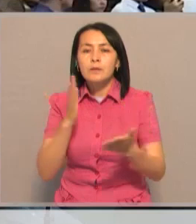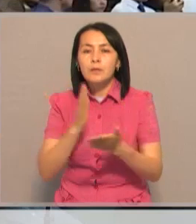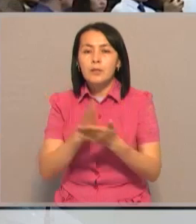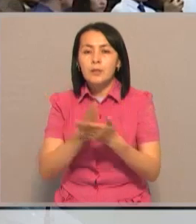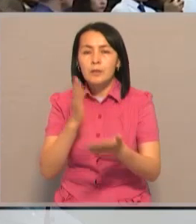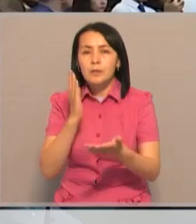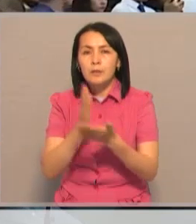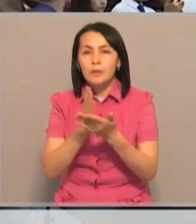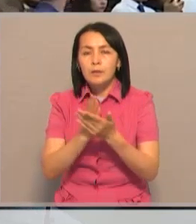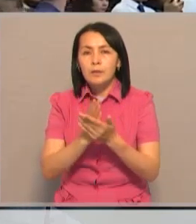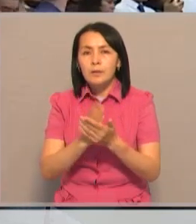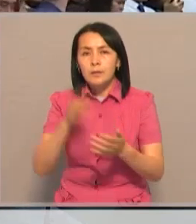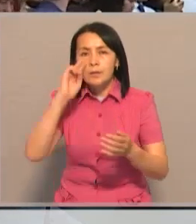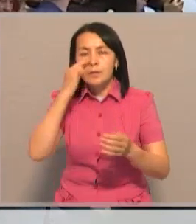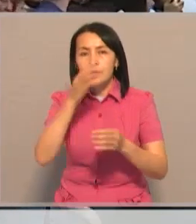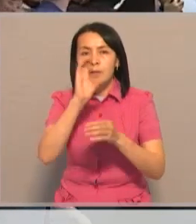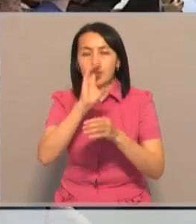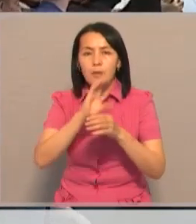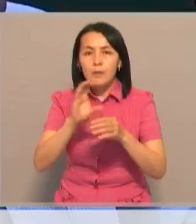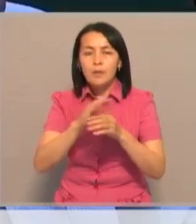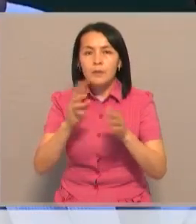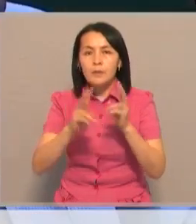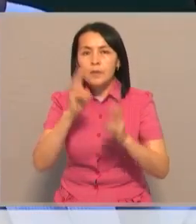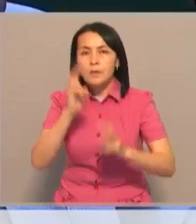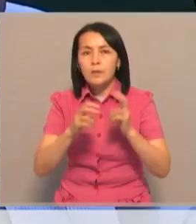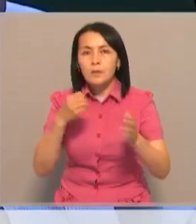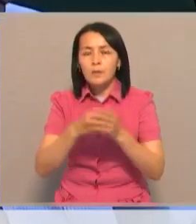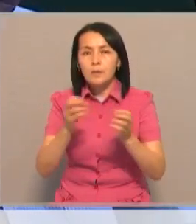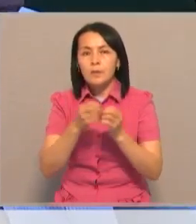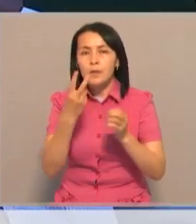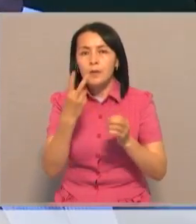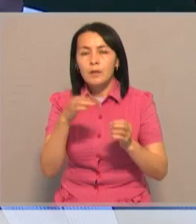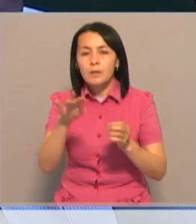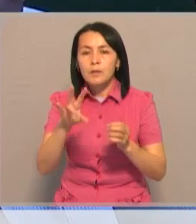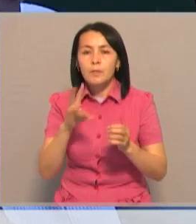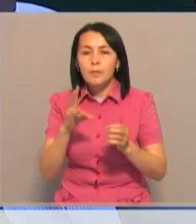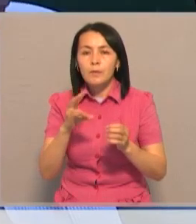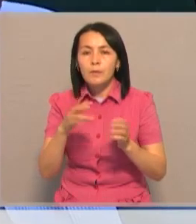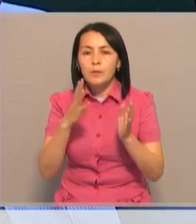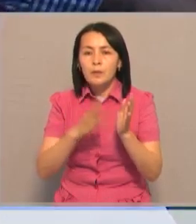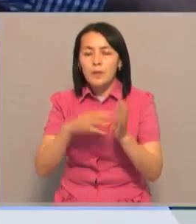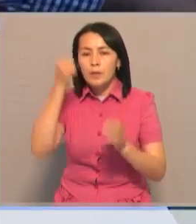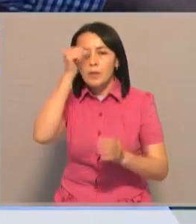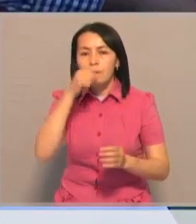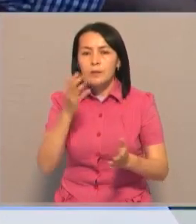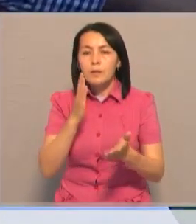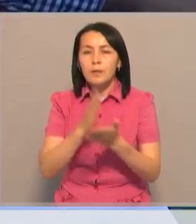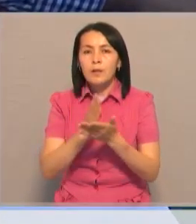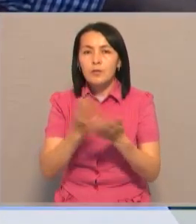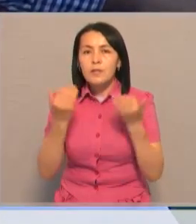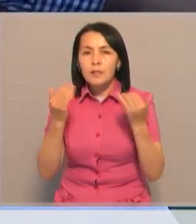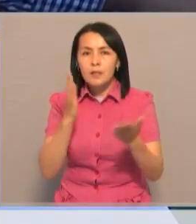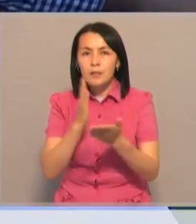мощностей Шымкентского нефтеперерабатывающего завода до 12 миллионов тонн к 2029 году. Нельзя обойти